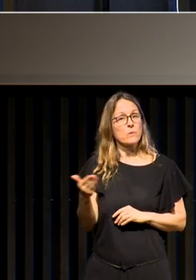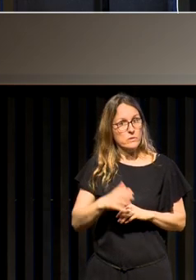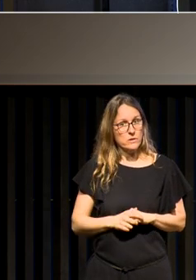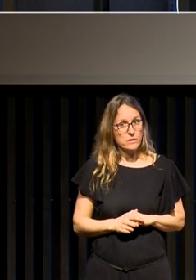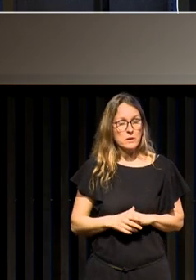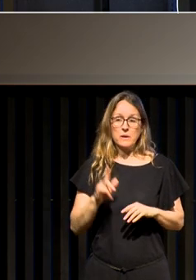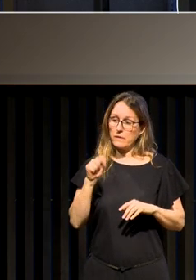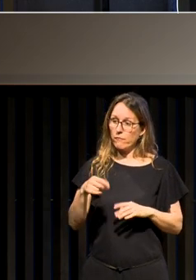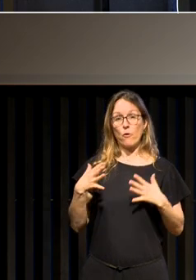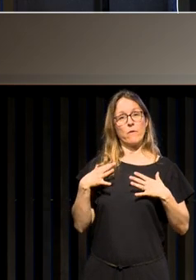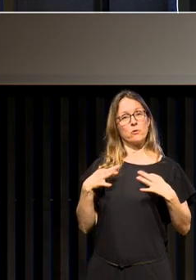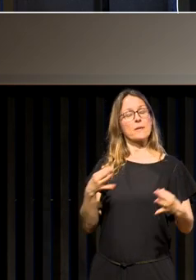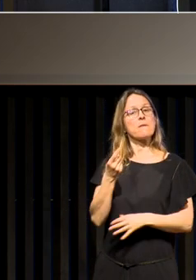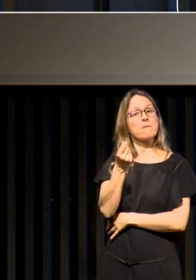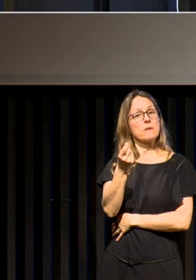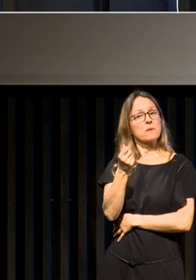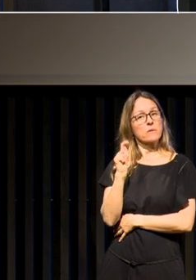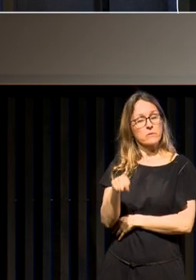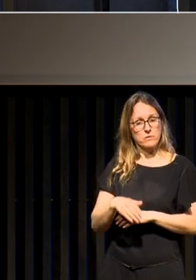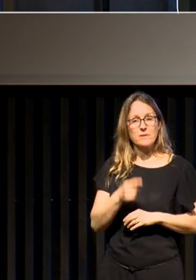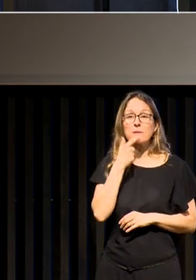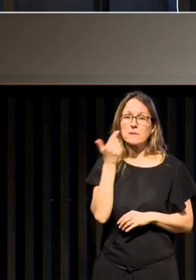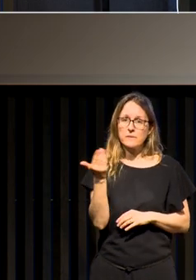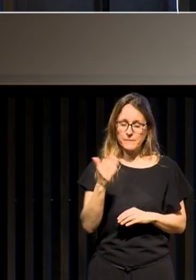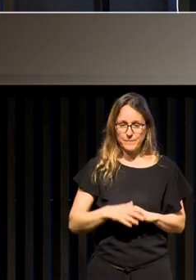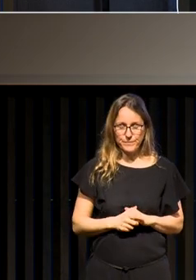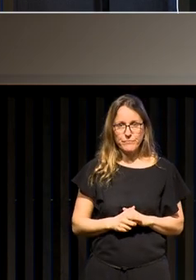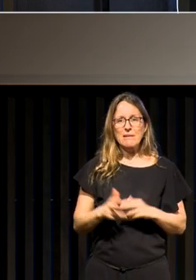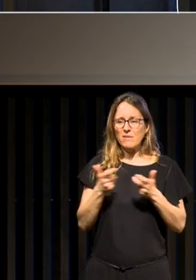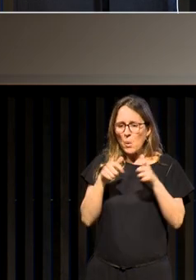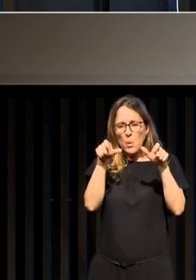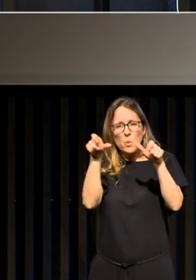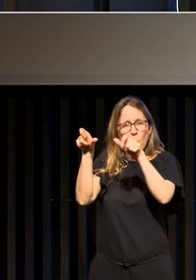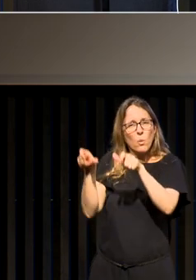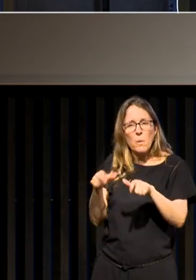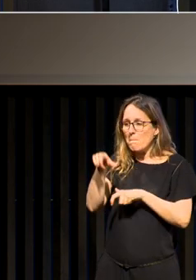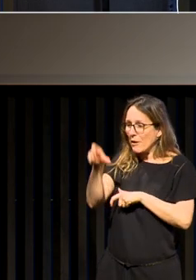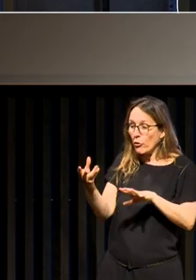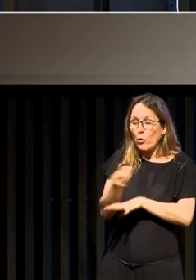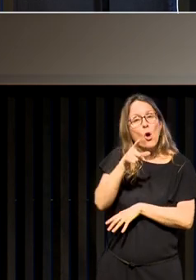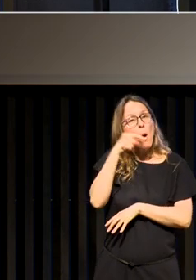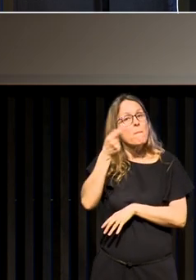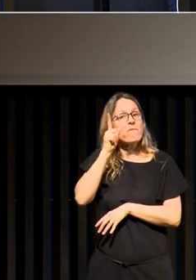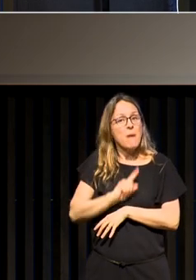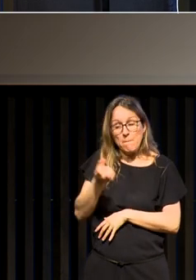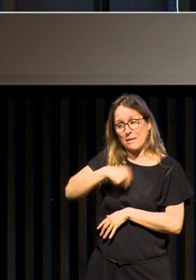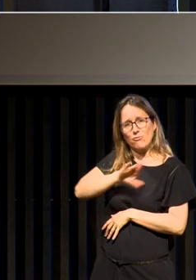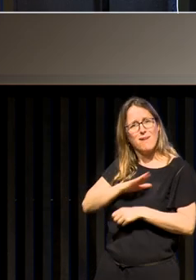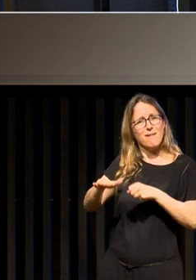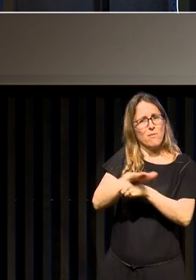une neutralité financière. Donc, autrement dit, tous les examens du donneur ou de la donneuse sont pris en charge.